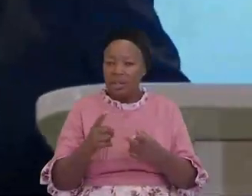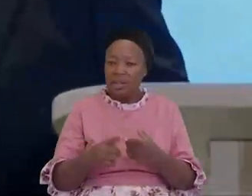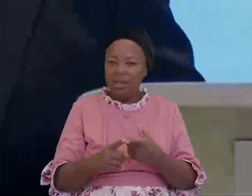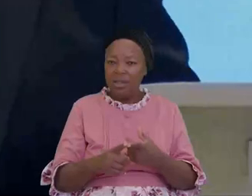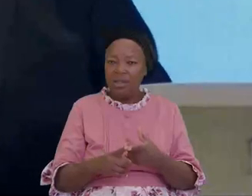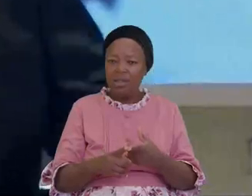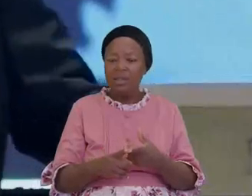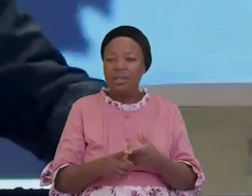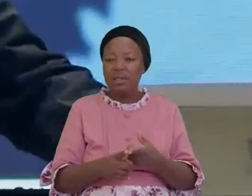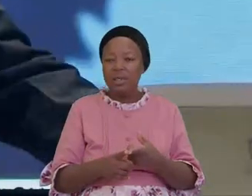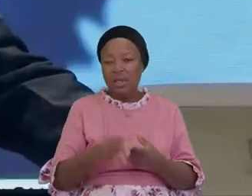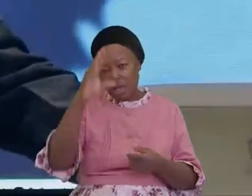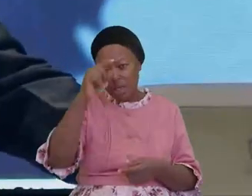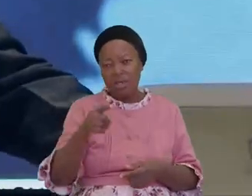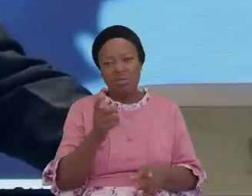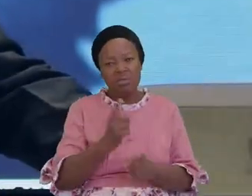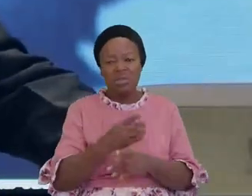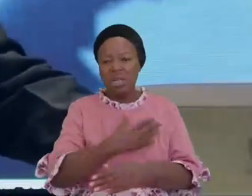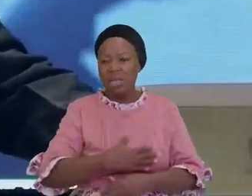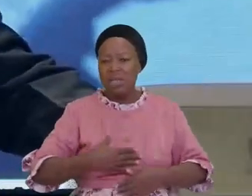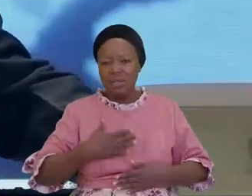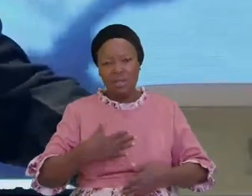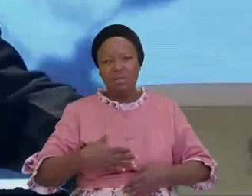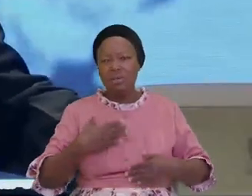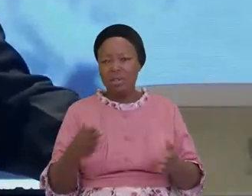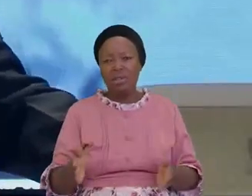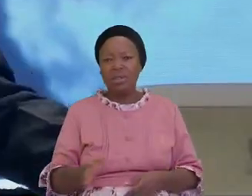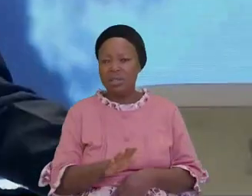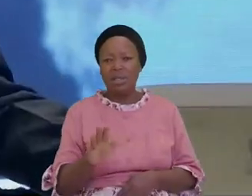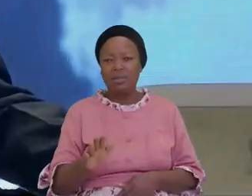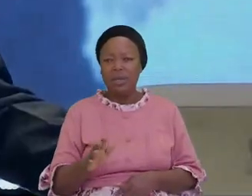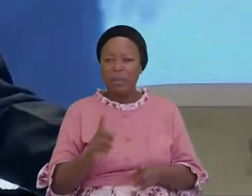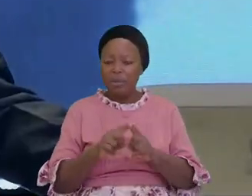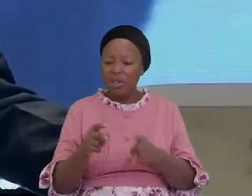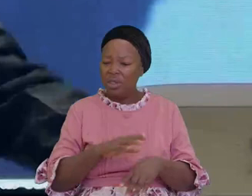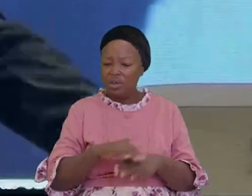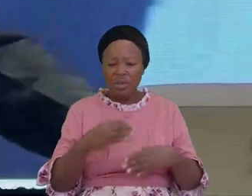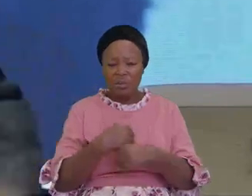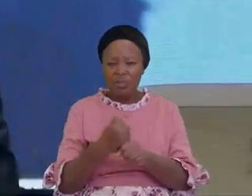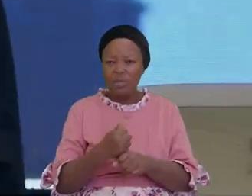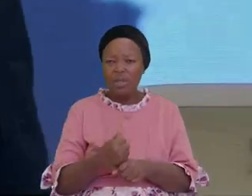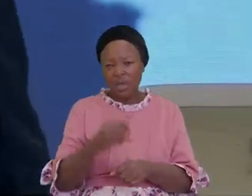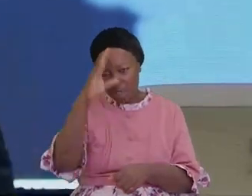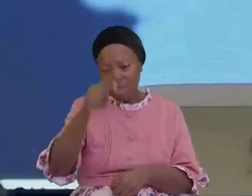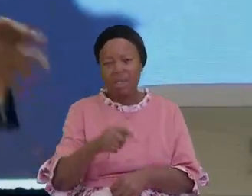Je jouissais de ces activités, mais elles ne me rendaient pas profitable au royaume de